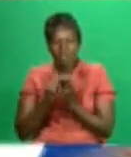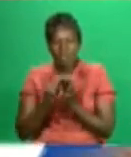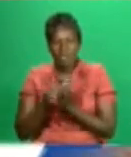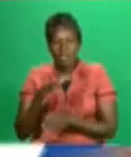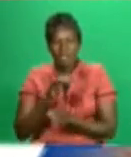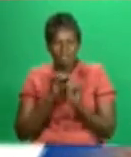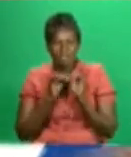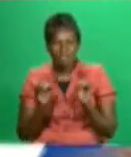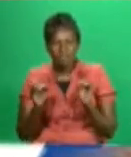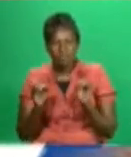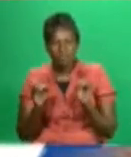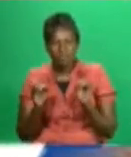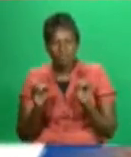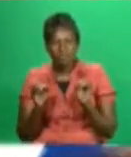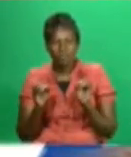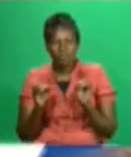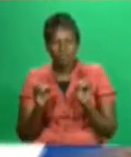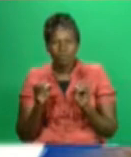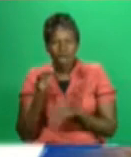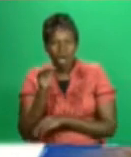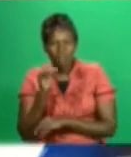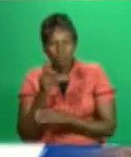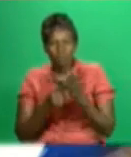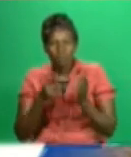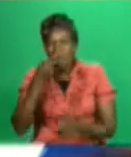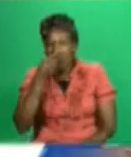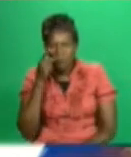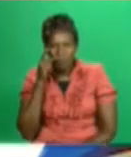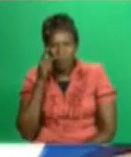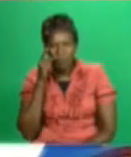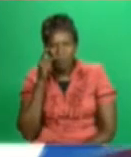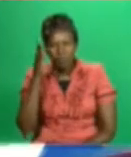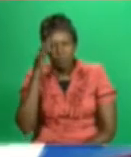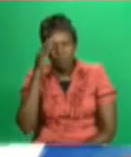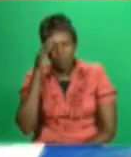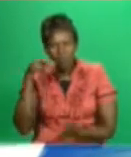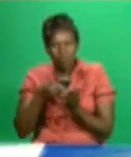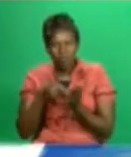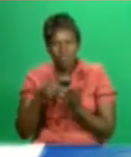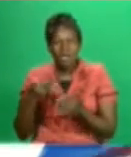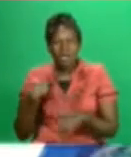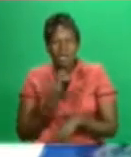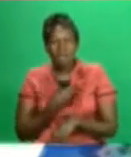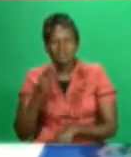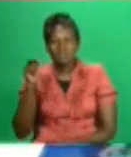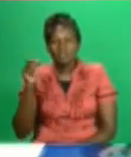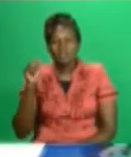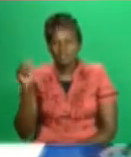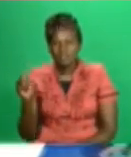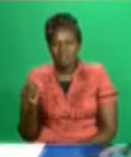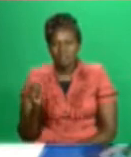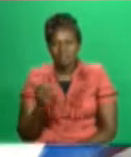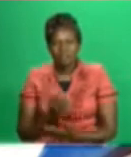Na akija Raila tumuulize njoo na Kalonzo ili tujue msimamo wenu kama NASA ni upi. Sini kuadaiwa